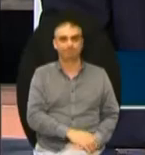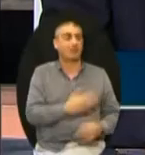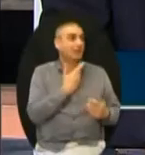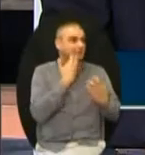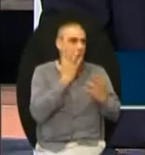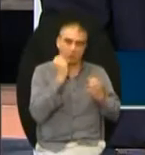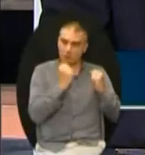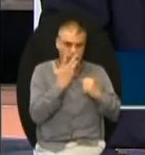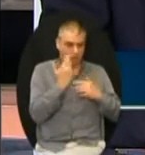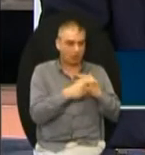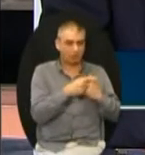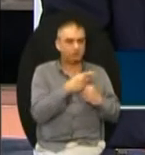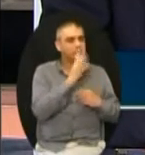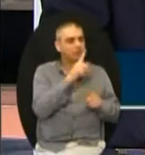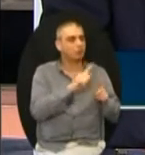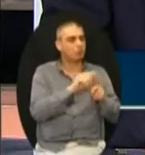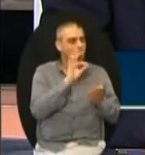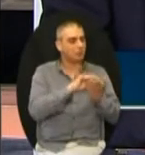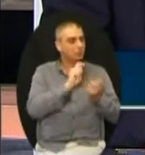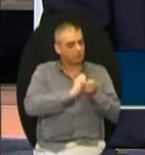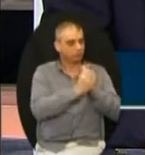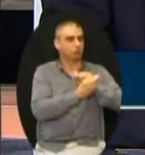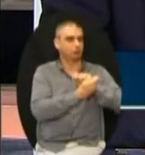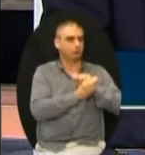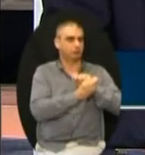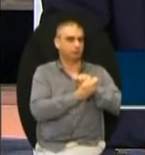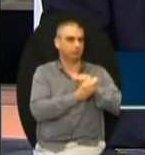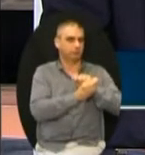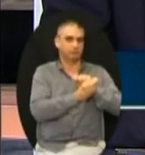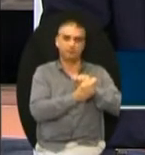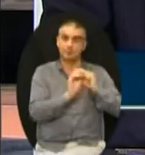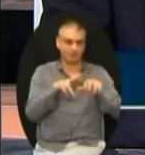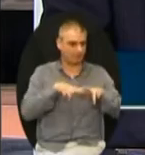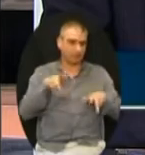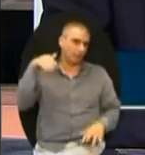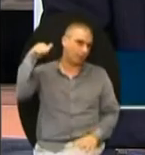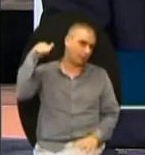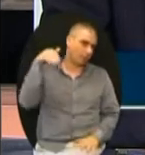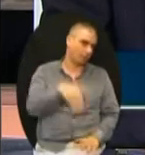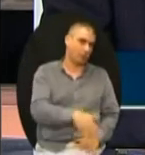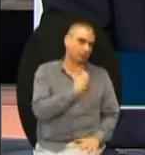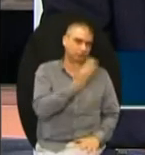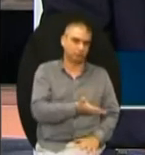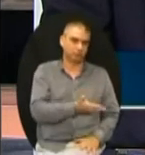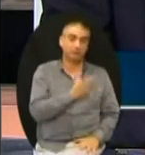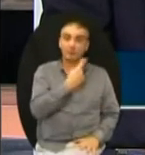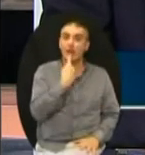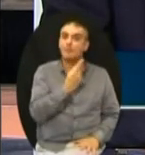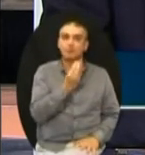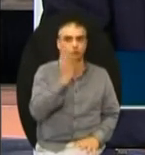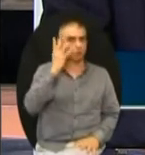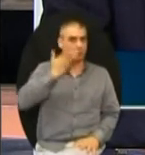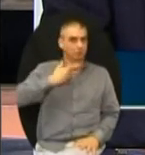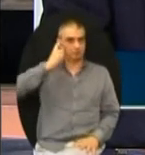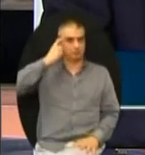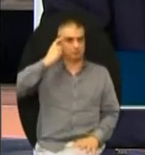הפרשה הקשה האחרונה צריכה להיות איזושהי נקודת מפנה. אנחנו באמת בהידרדרות. ואתה אמרת פה משהו שהוא מאוד